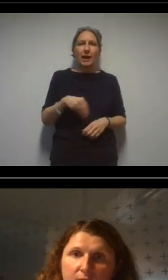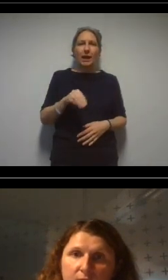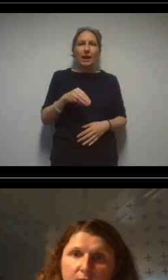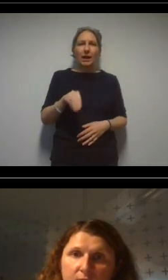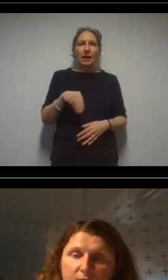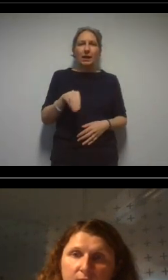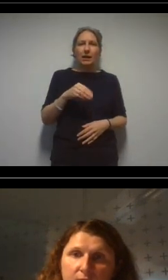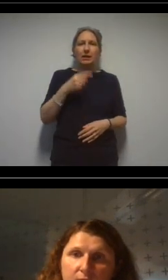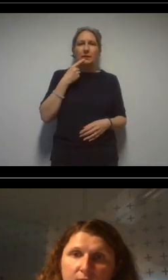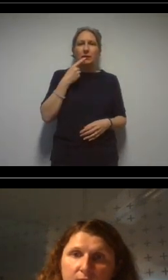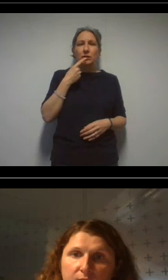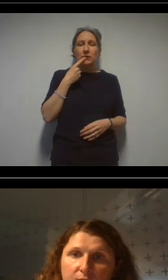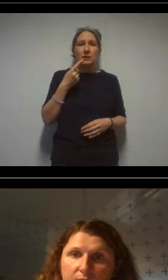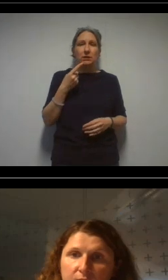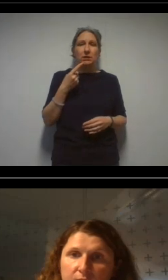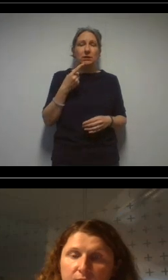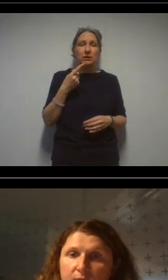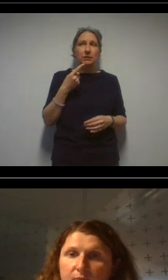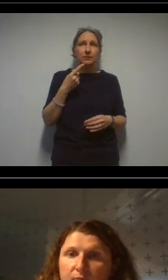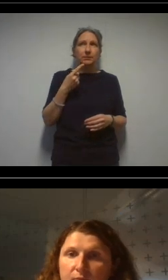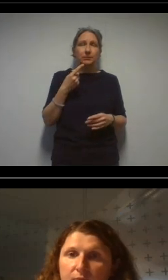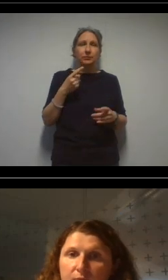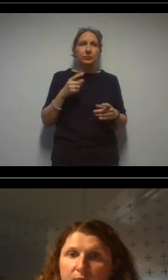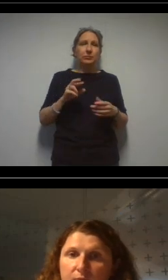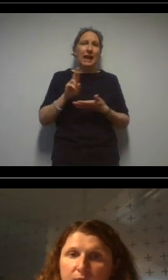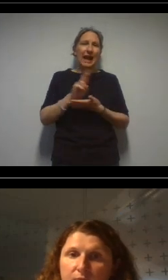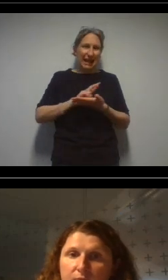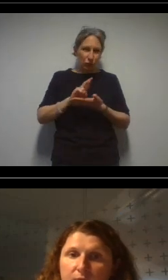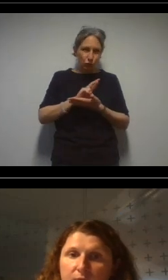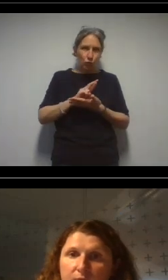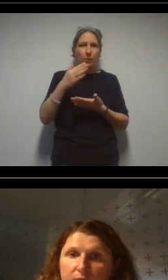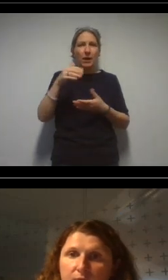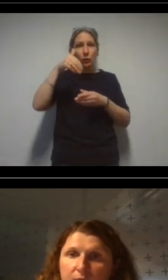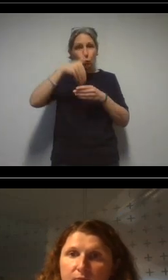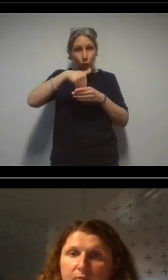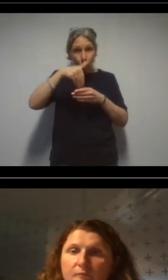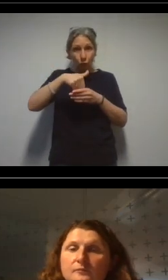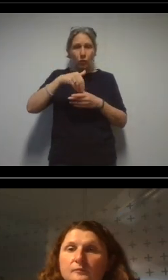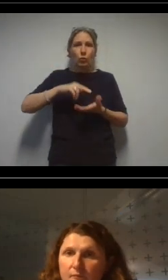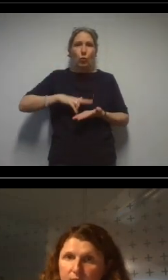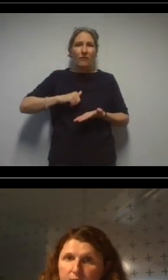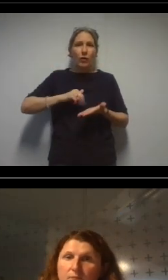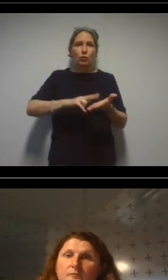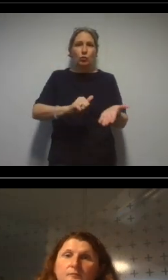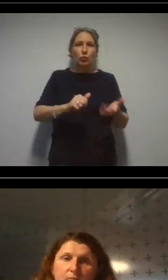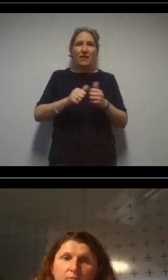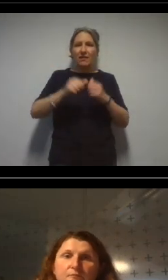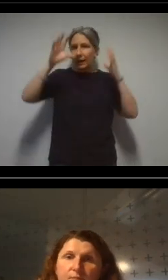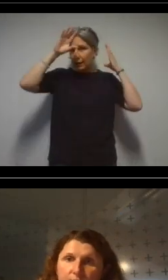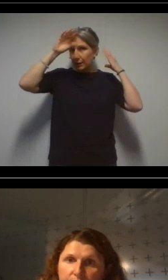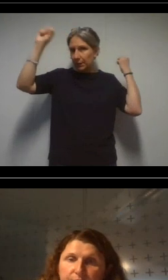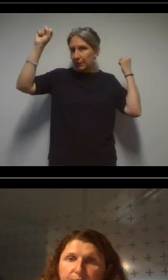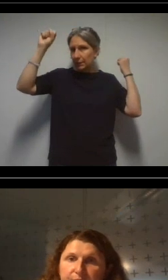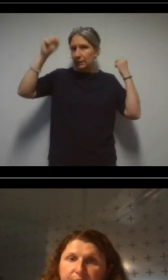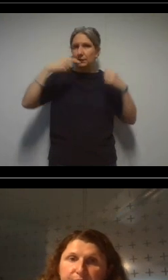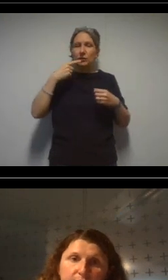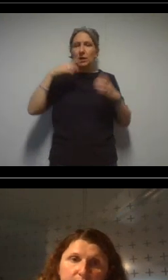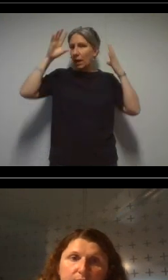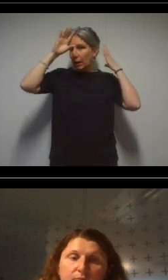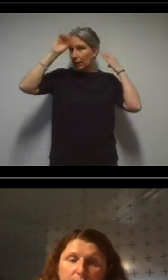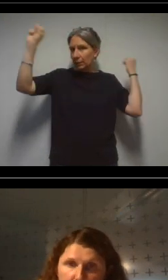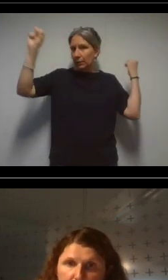résonne en région, mais à l'intérieur, on a une convention avec des académies. Donc, c'est le territoire de l'Académie de